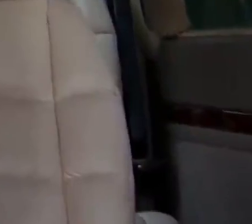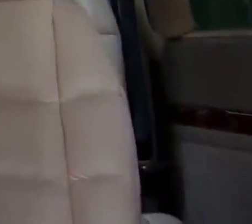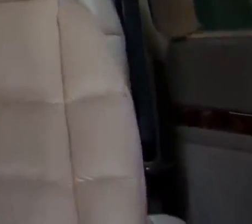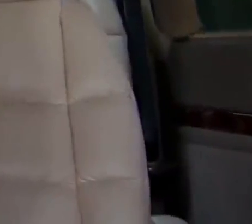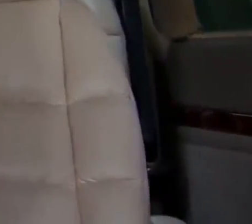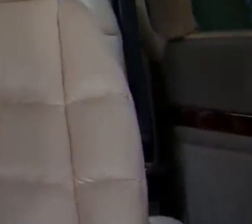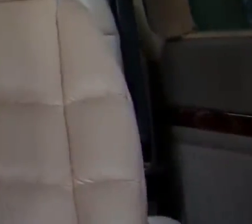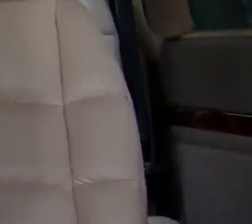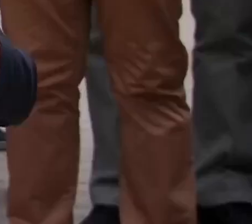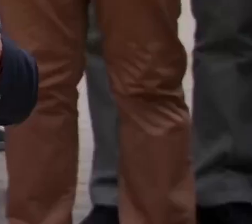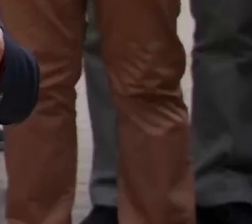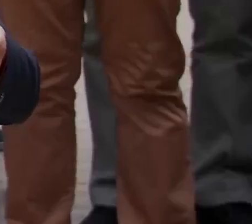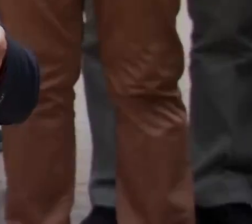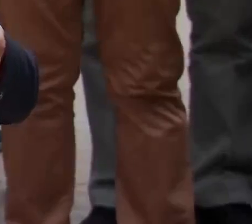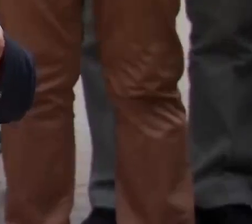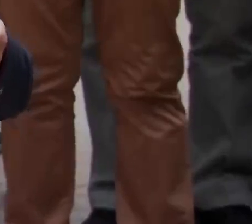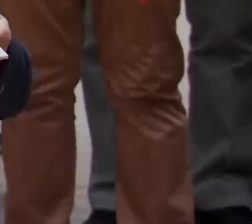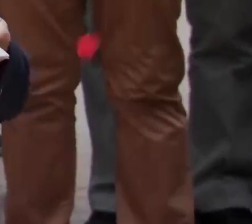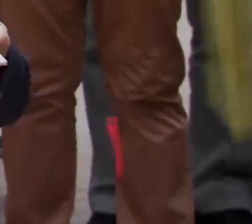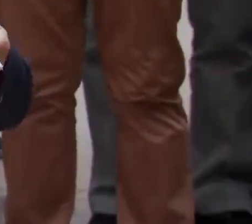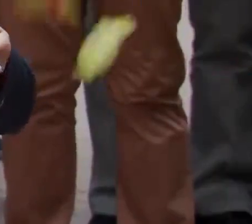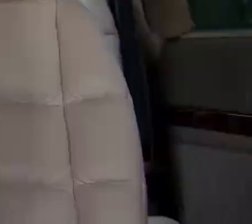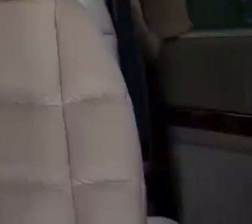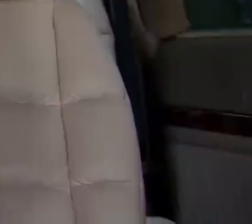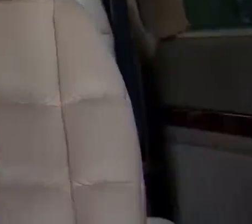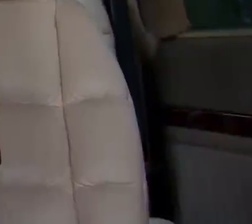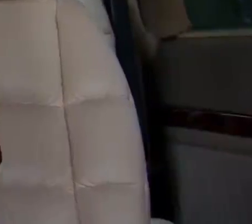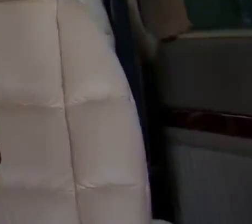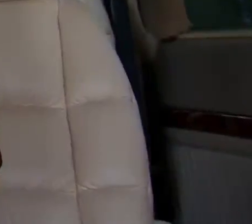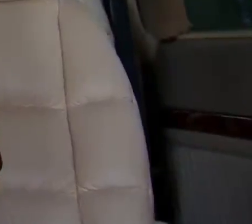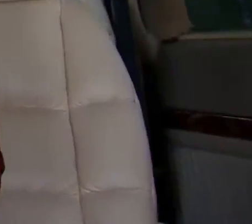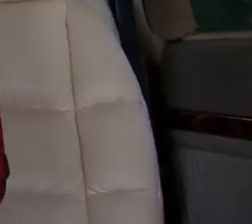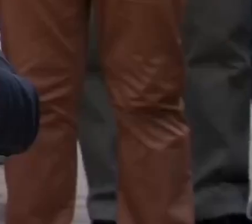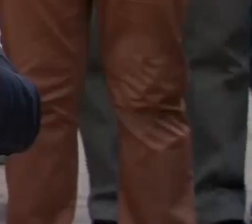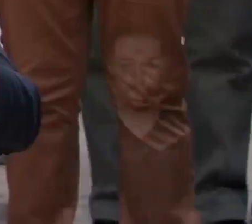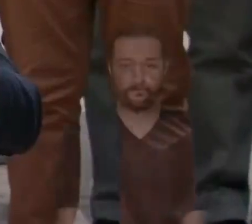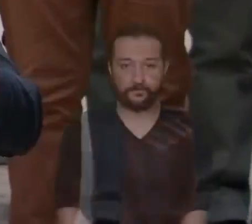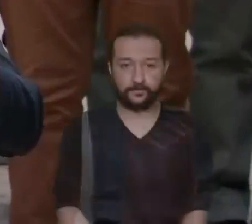Rüyam'ın nefesi kesilmiş gibi. Sarp yere diz çökmüş, pastayı ileri uzatmış, ağzı kulaklarında.